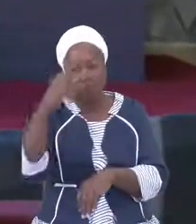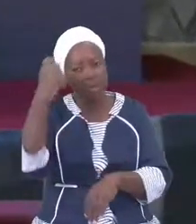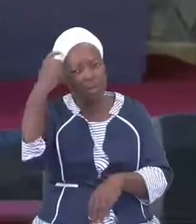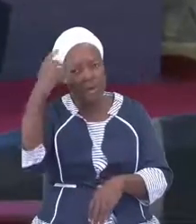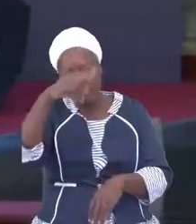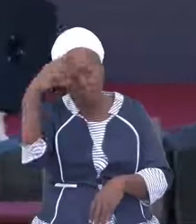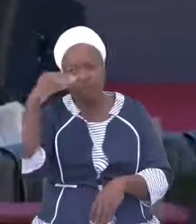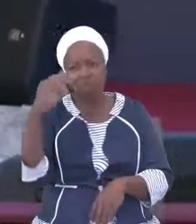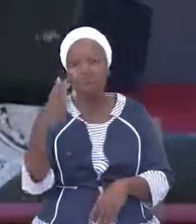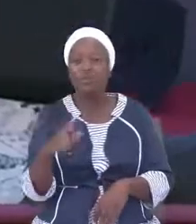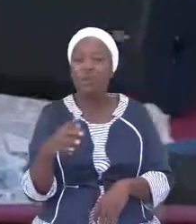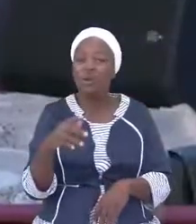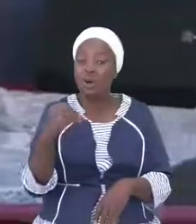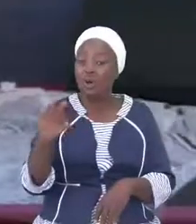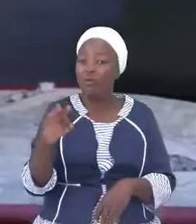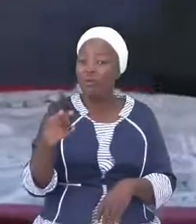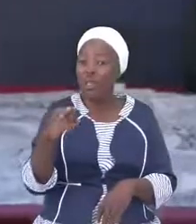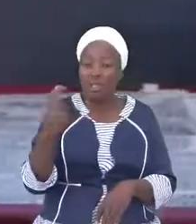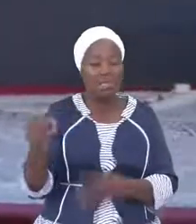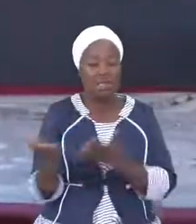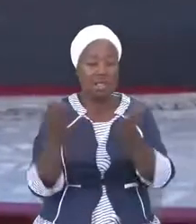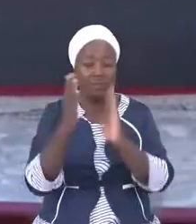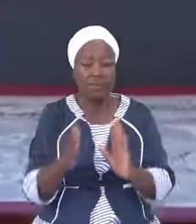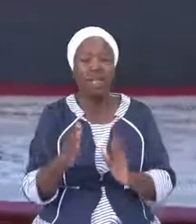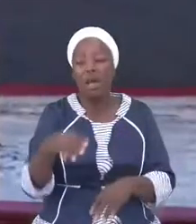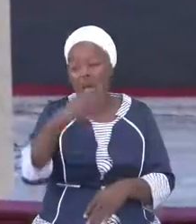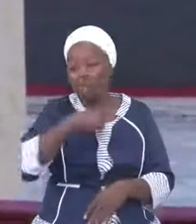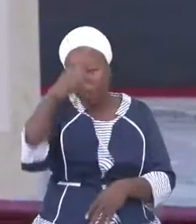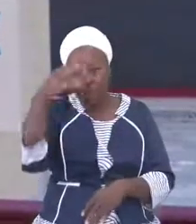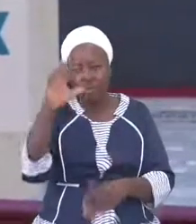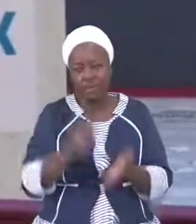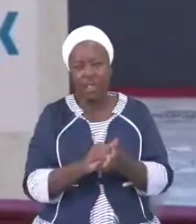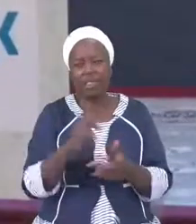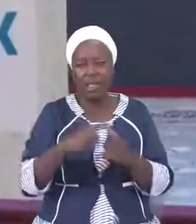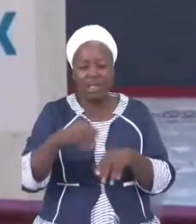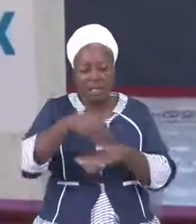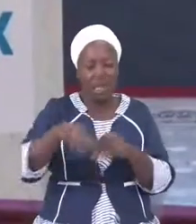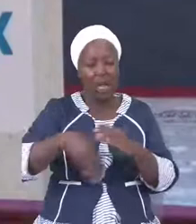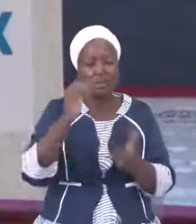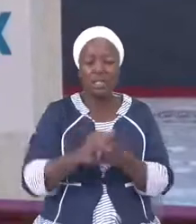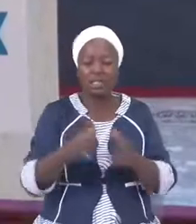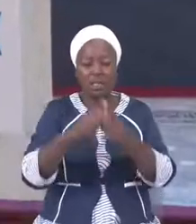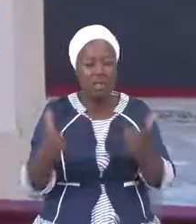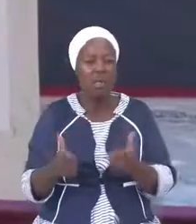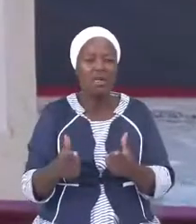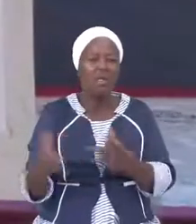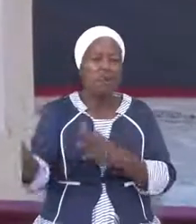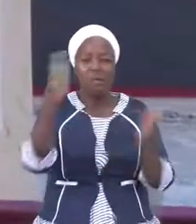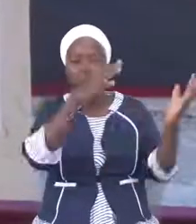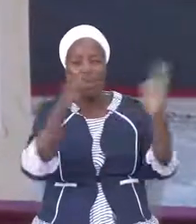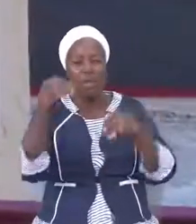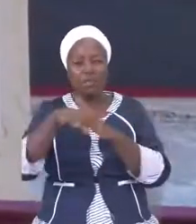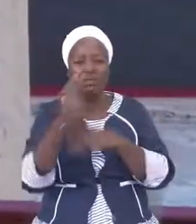Il agit à cause de son nombre. Il agit à cause de son serviteur. À cause de cela, il a